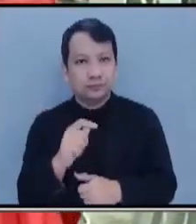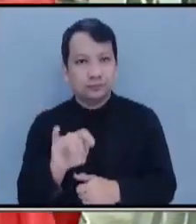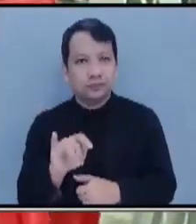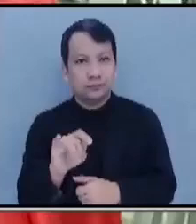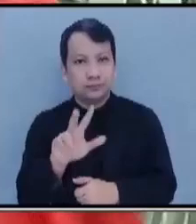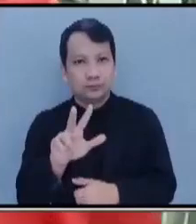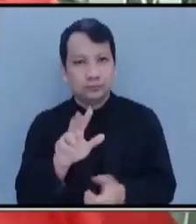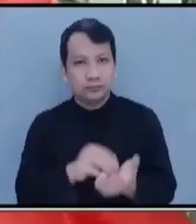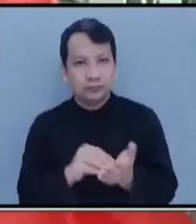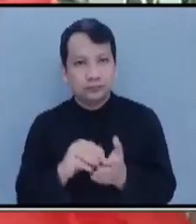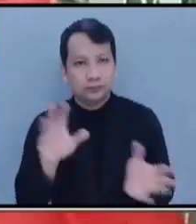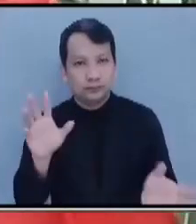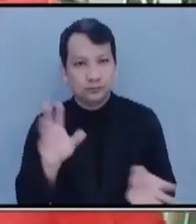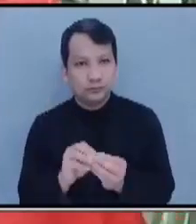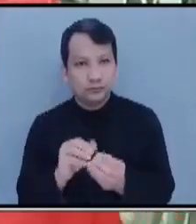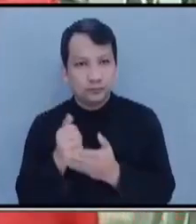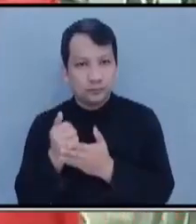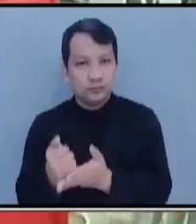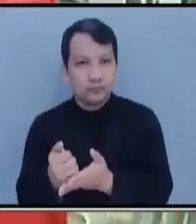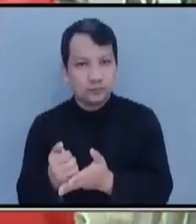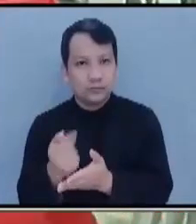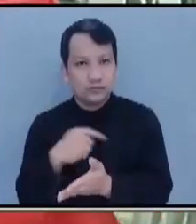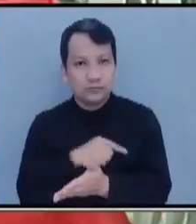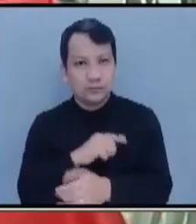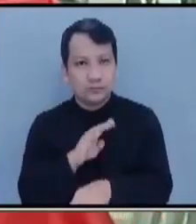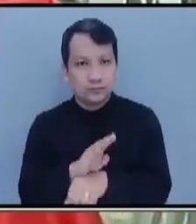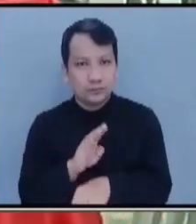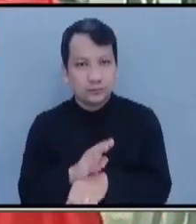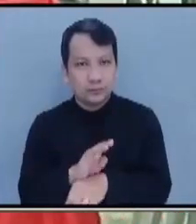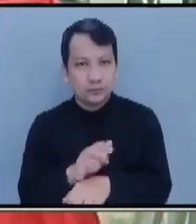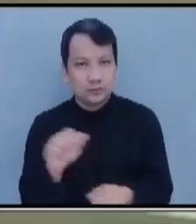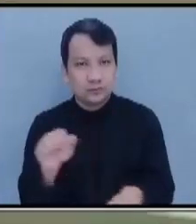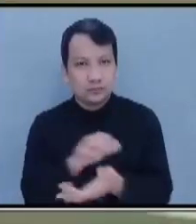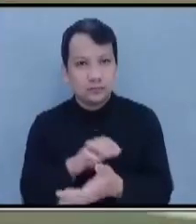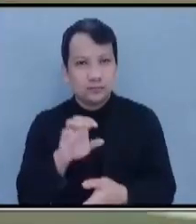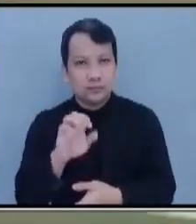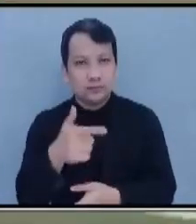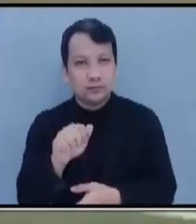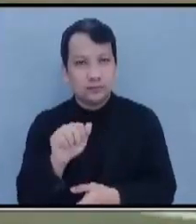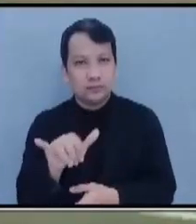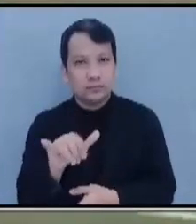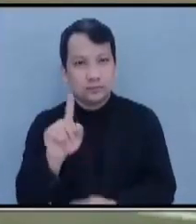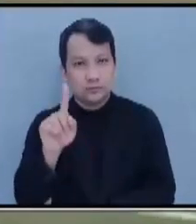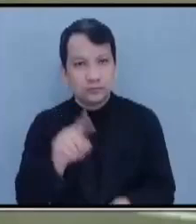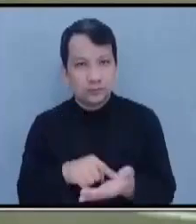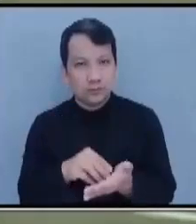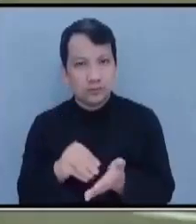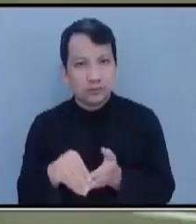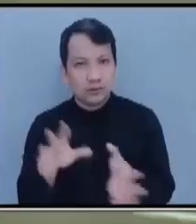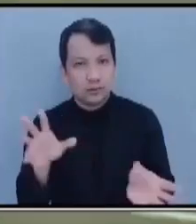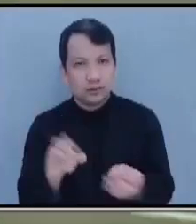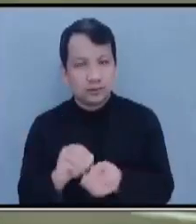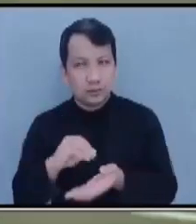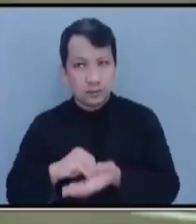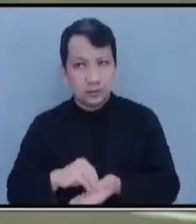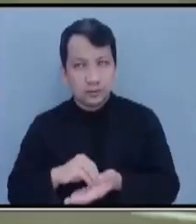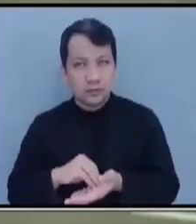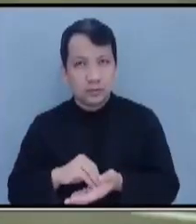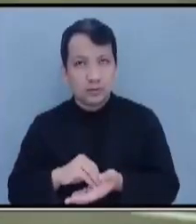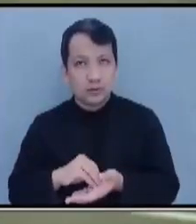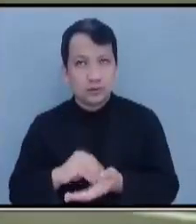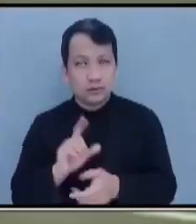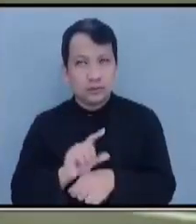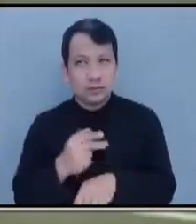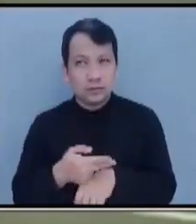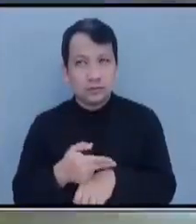pesos na pinansyal na tulong sa mga negosyong nasalanta ng bagyong Egay, 1 million pesos na halaga ng pautang at livelihood kits na aabot